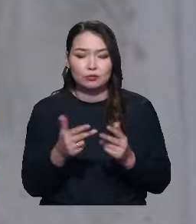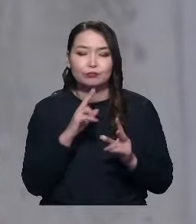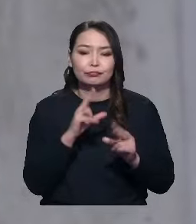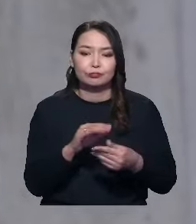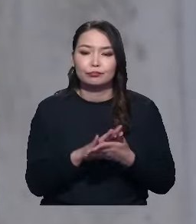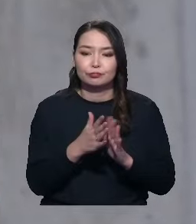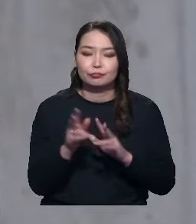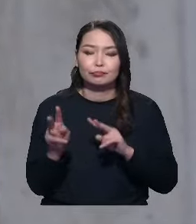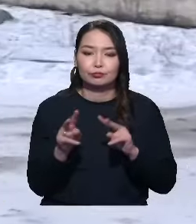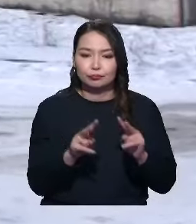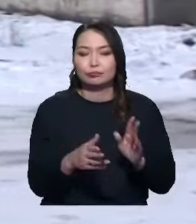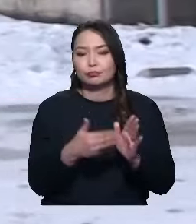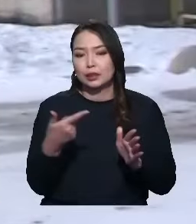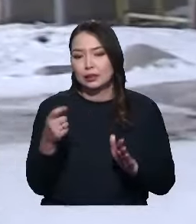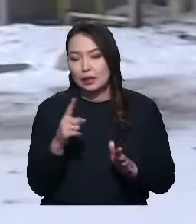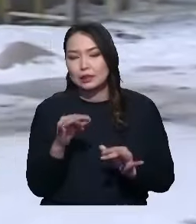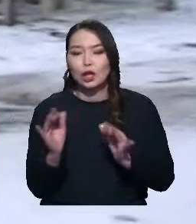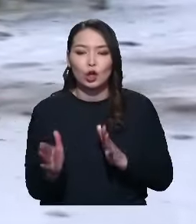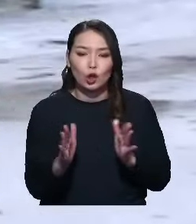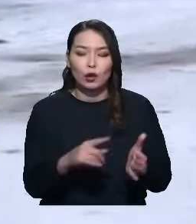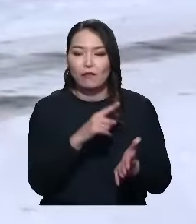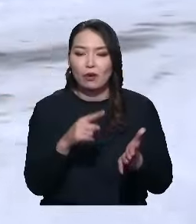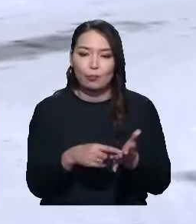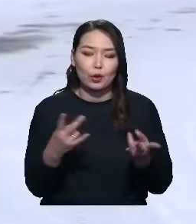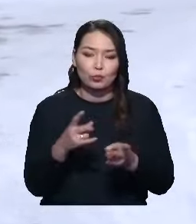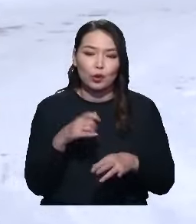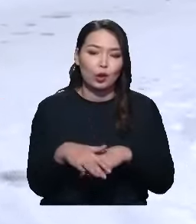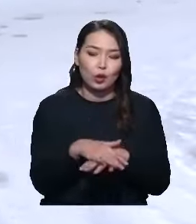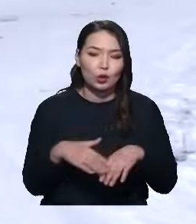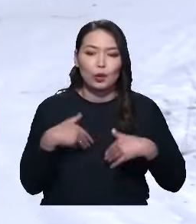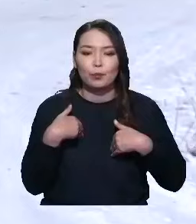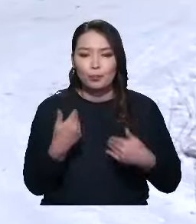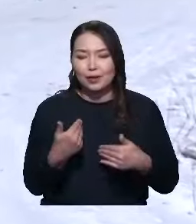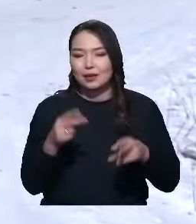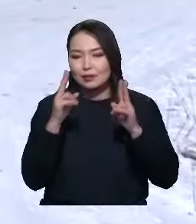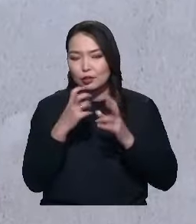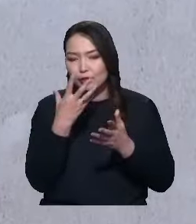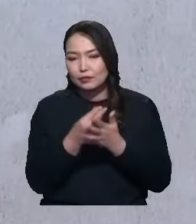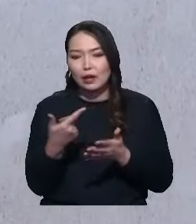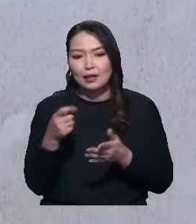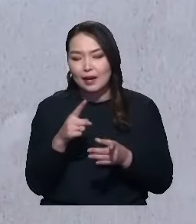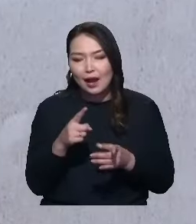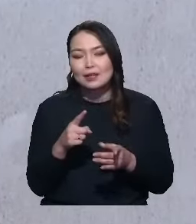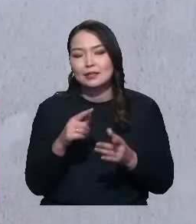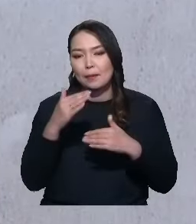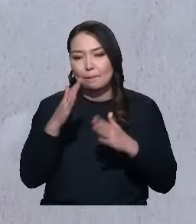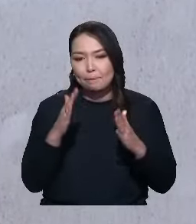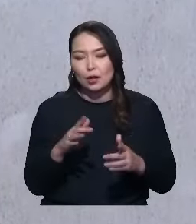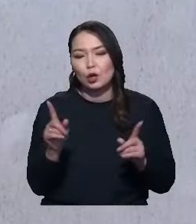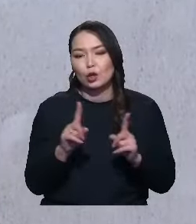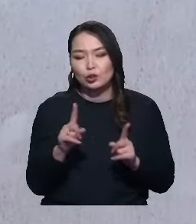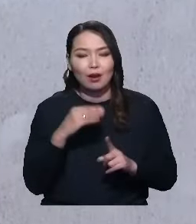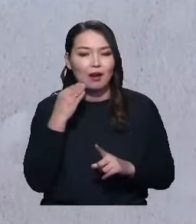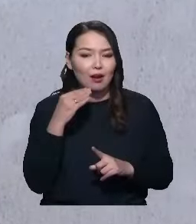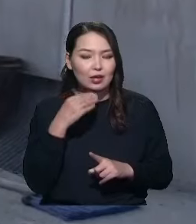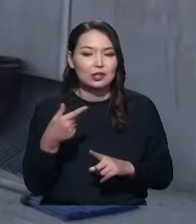все-таки призвать газовиков урегулировать вопрос. Людям же рекомендуют тщательно следить за газовыми плитами, чтобы из-за слабого качества